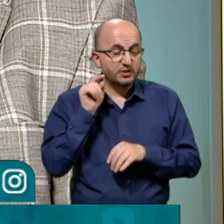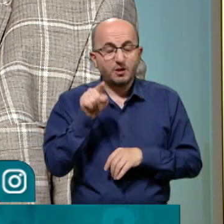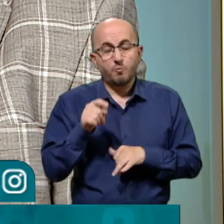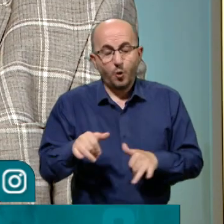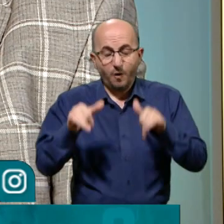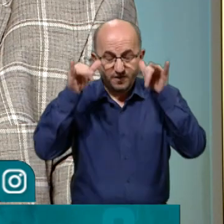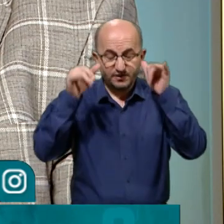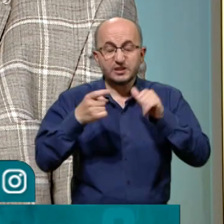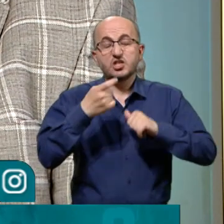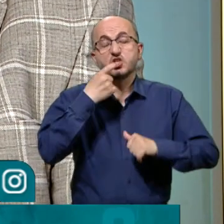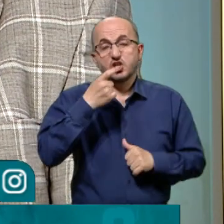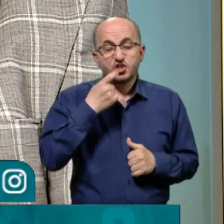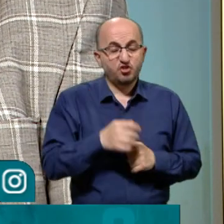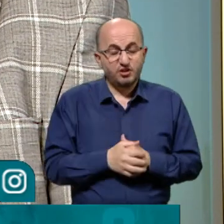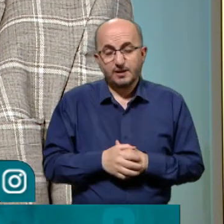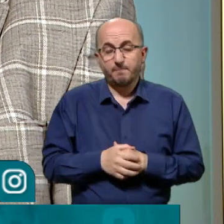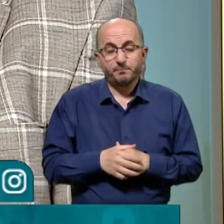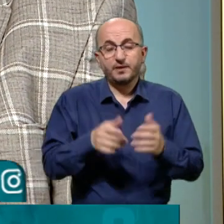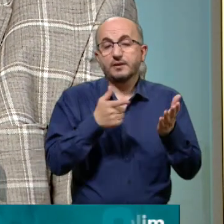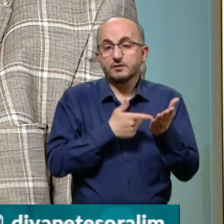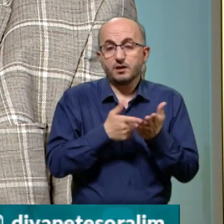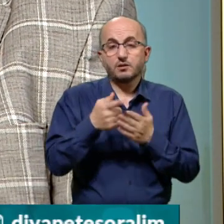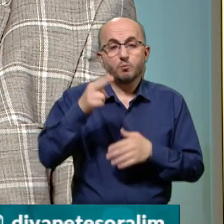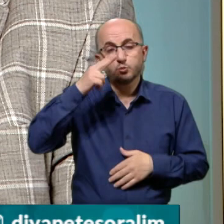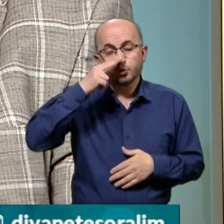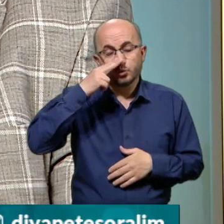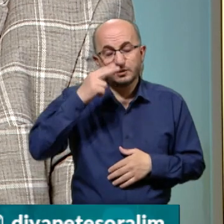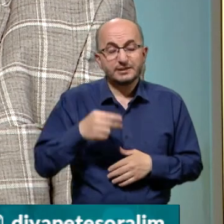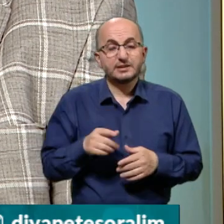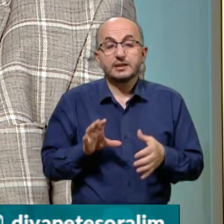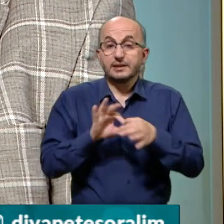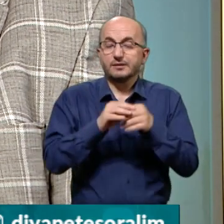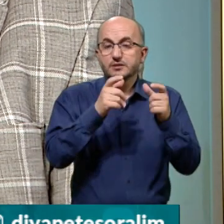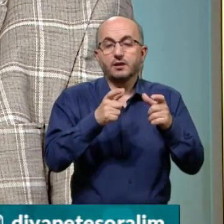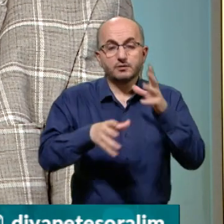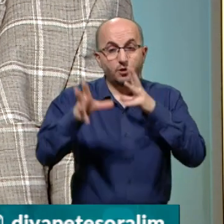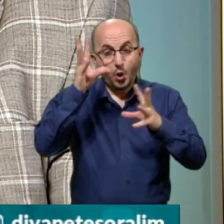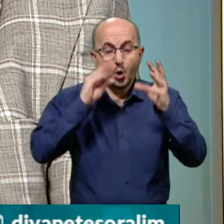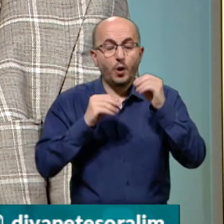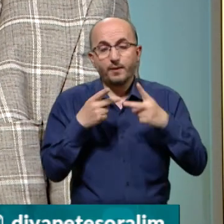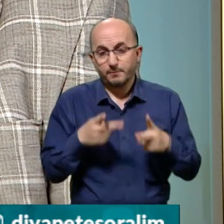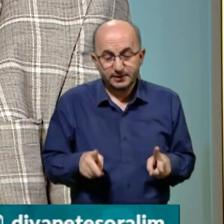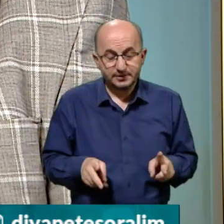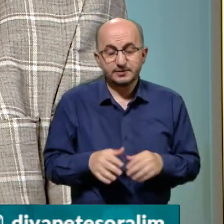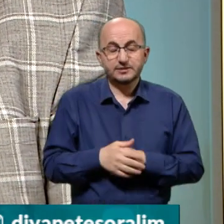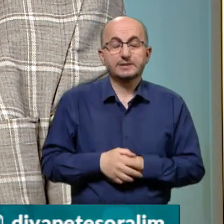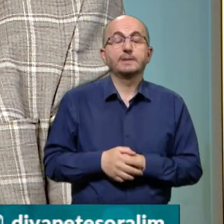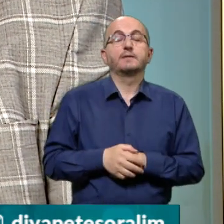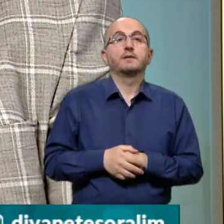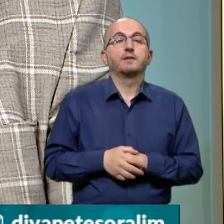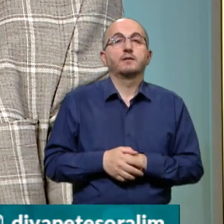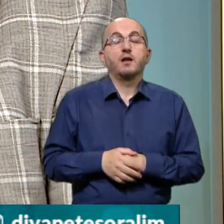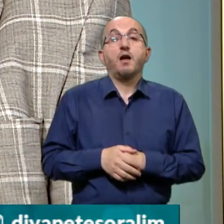hayvanın yaşını tarım müdürlüklerinden ilgili yerlerden de öğrenebiliriz Ama tabi